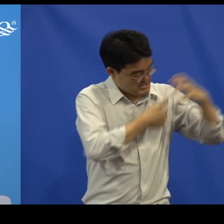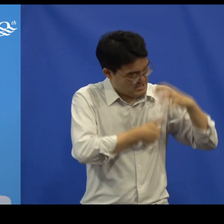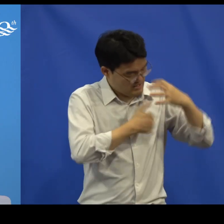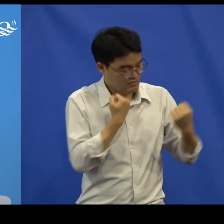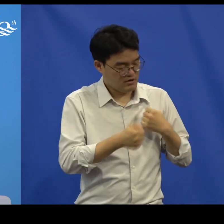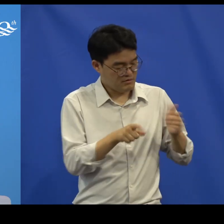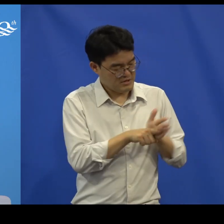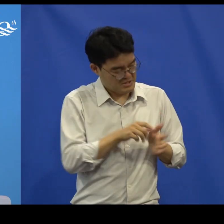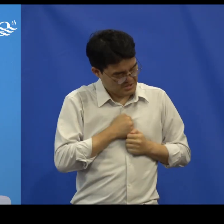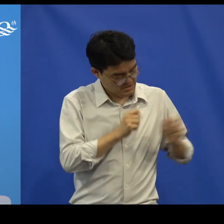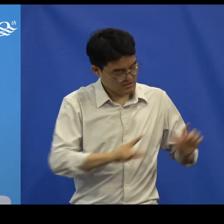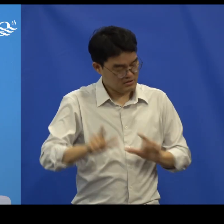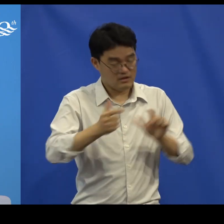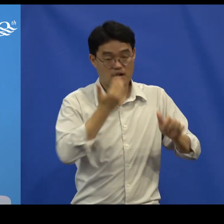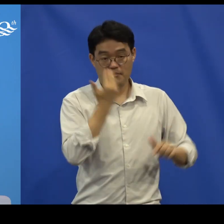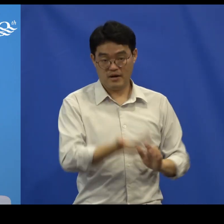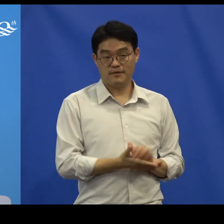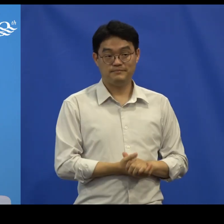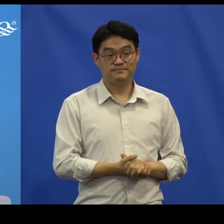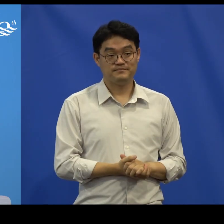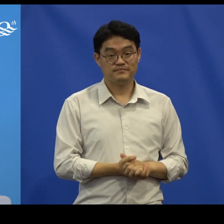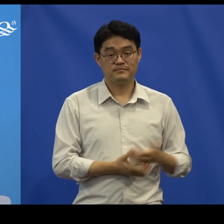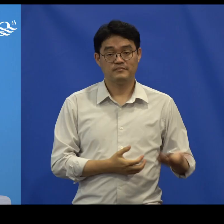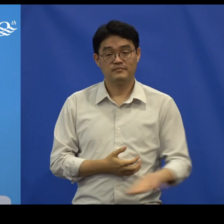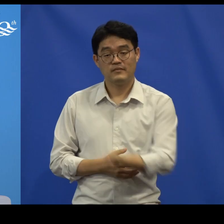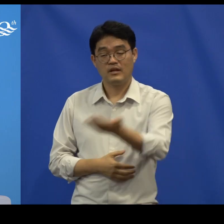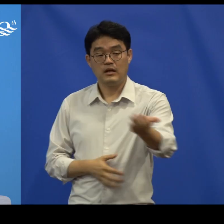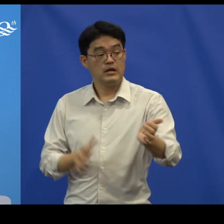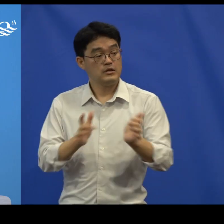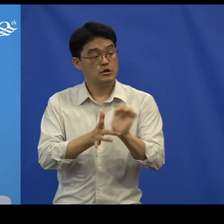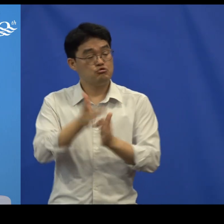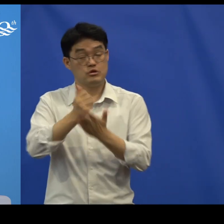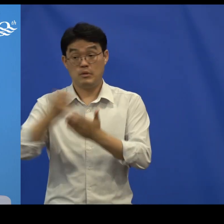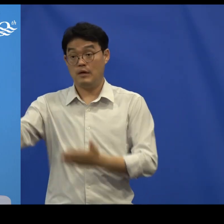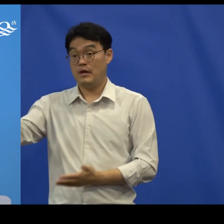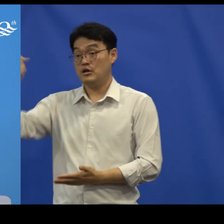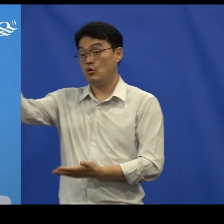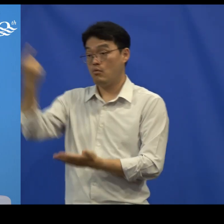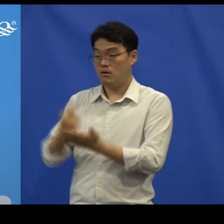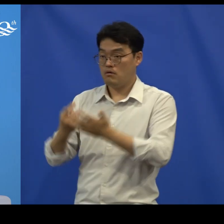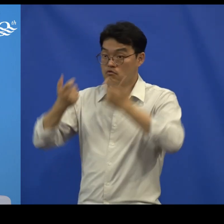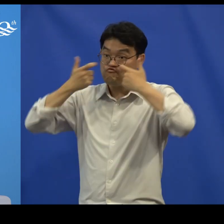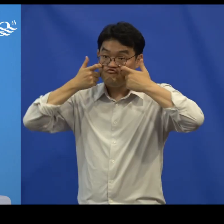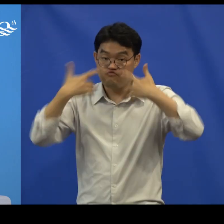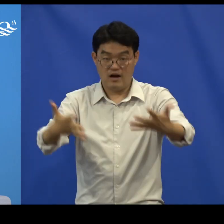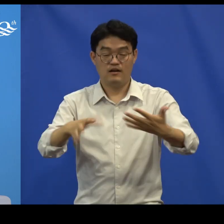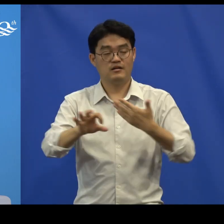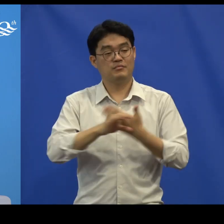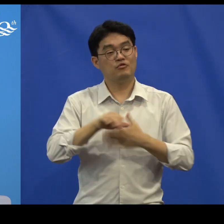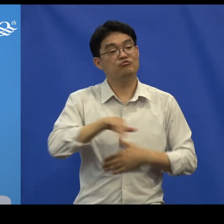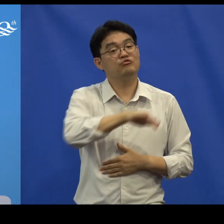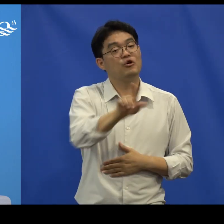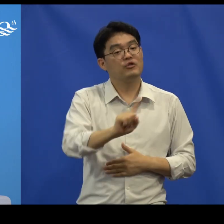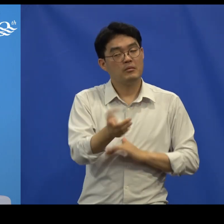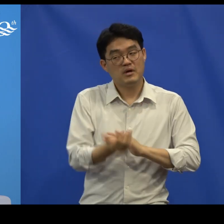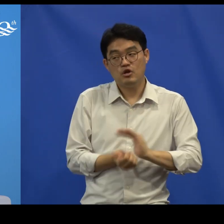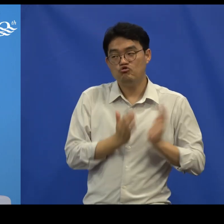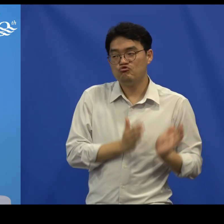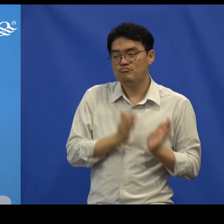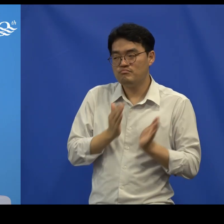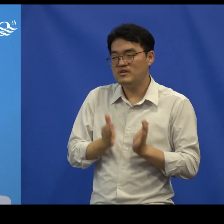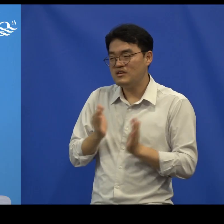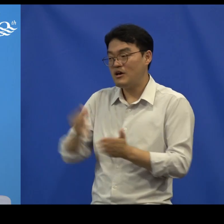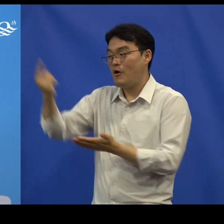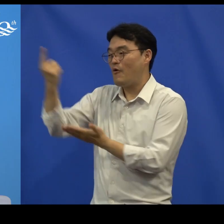딱 하나밖에 없어요. 어떻게 맞이할 것인가? 진짜 그리스도가 오신다면 우리는 어떻게 할 것인가? 그게 맞춰져 있어야